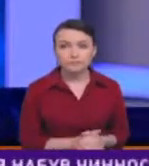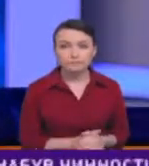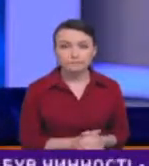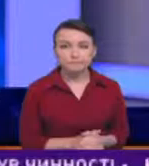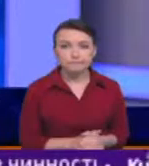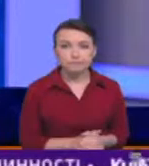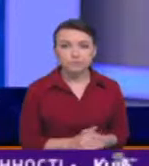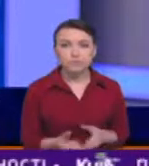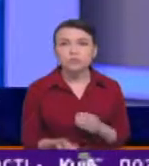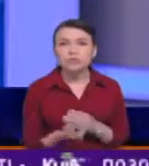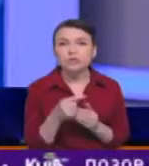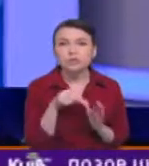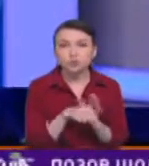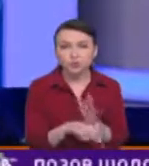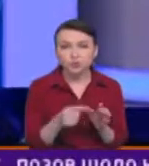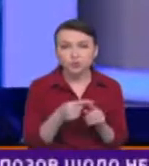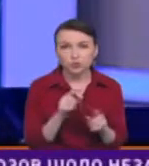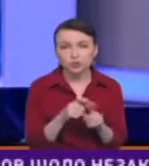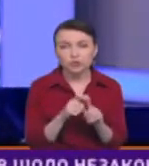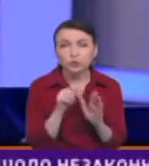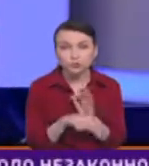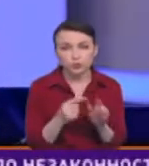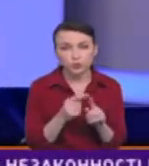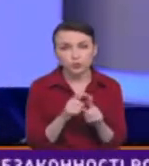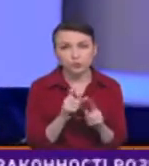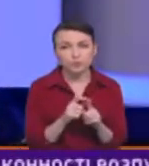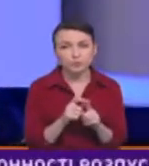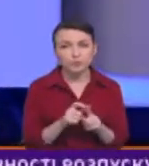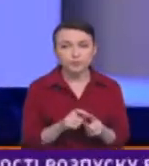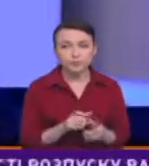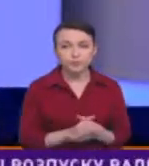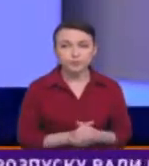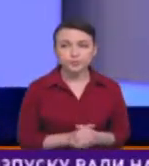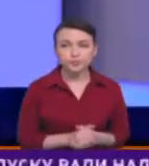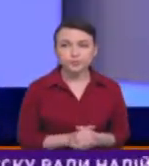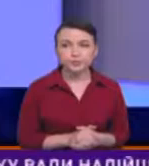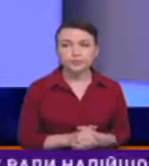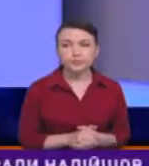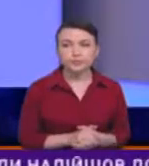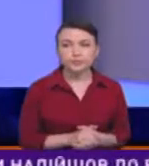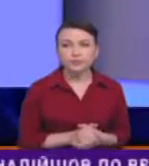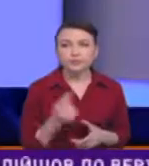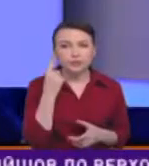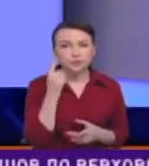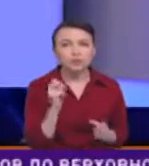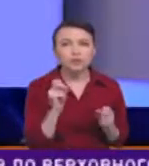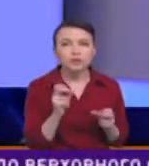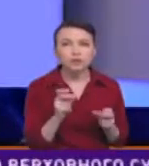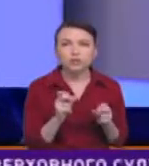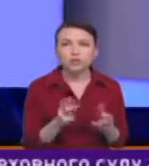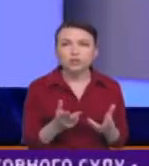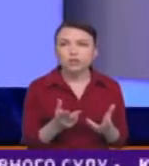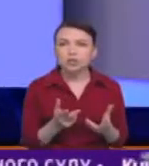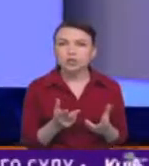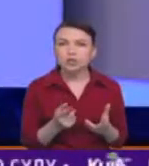походження цього слова, глибину цього слова, суть цього слова. Я, крім, ну, юридично знаю, думаю, а як ж з цього приводу, що з цього